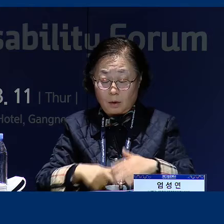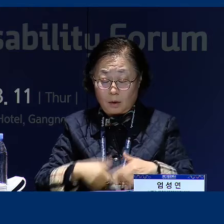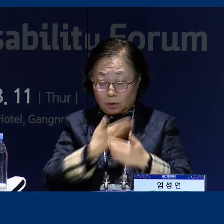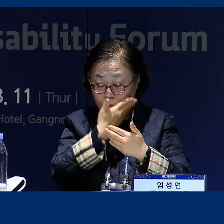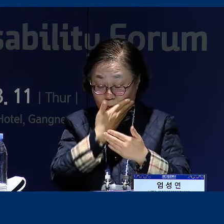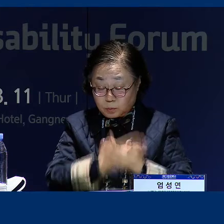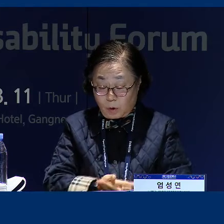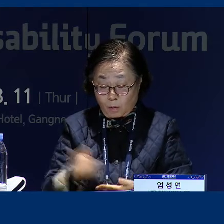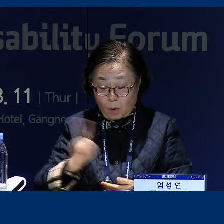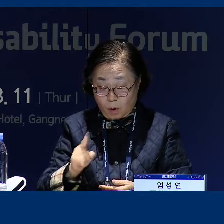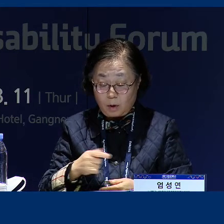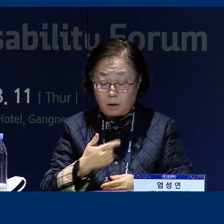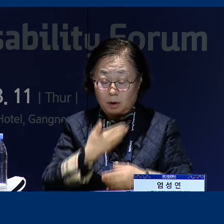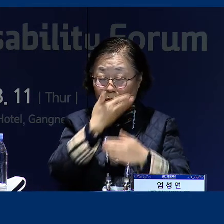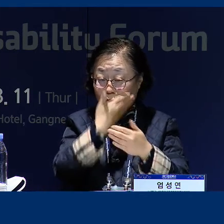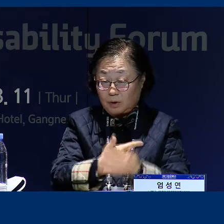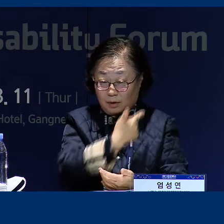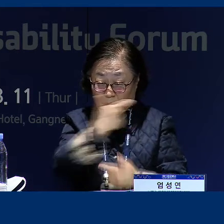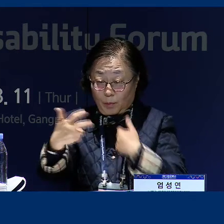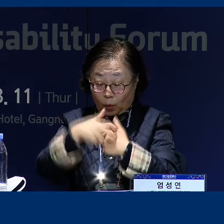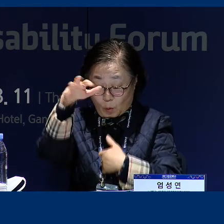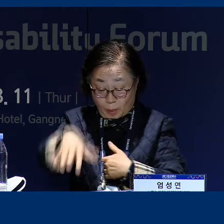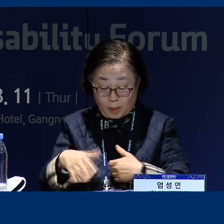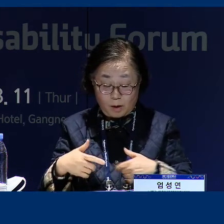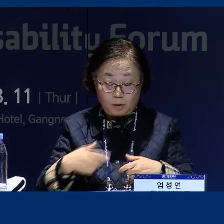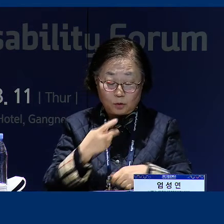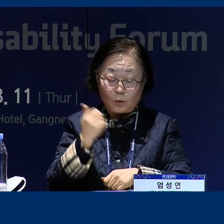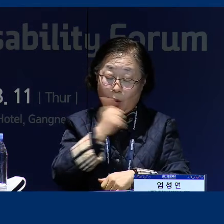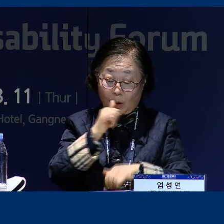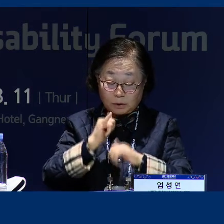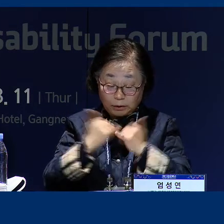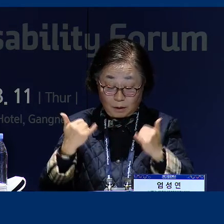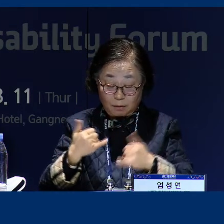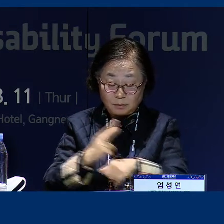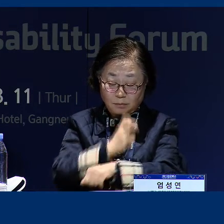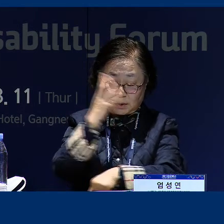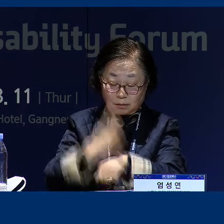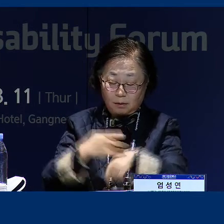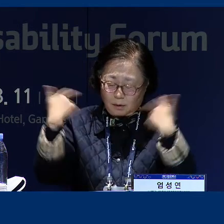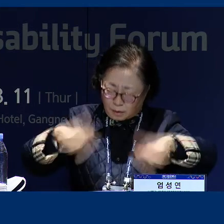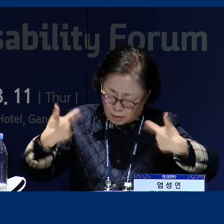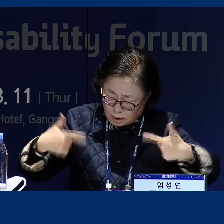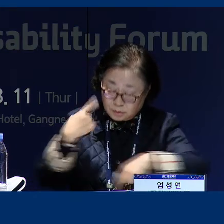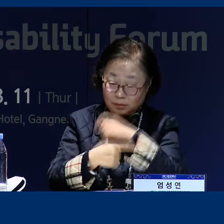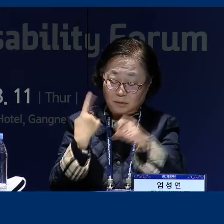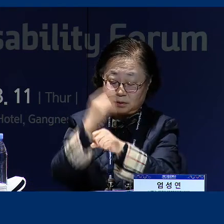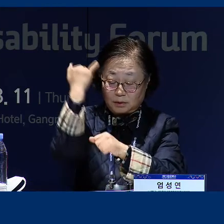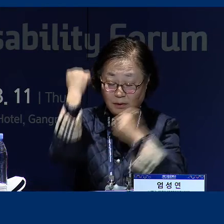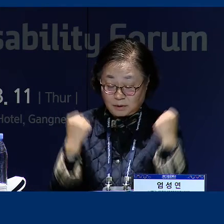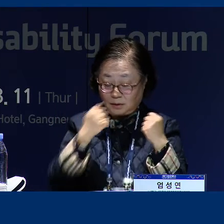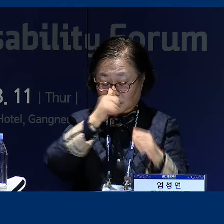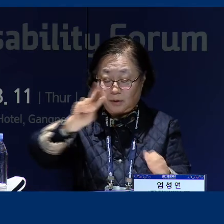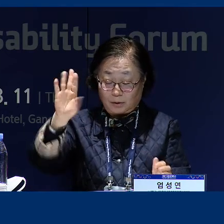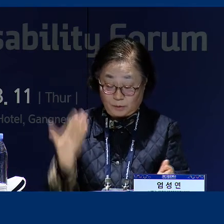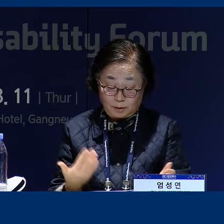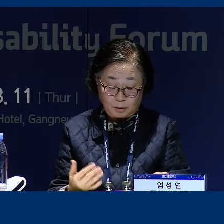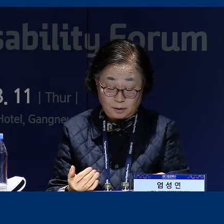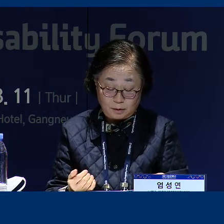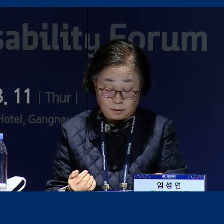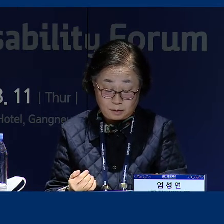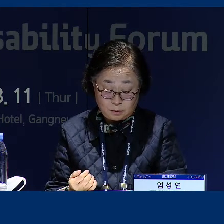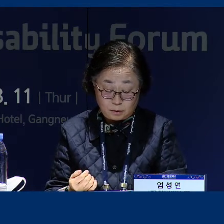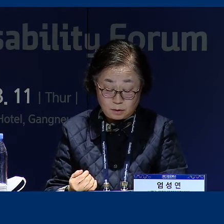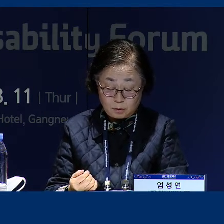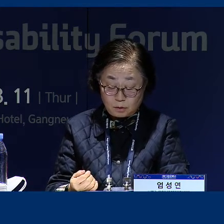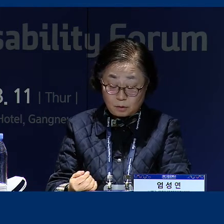청각장애인의 기본적인 건강권 보장을 위해 거점 의료기관에 배치된 수어통역사를 주 40시간